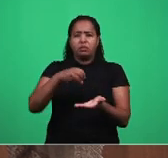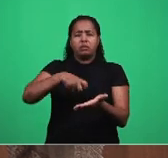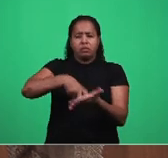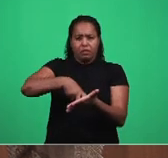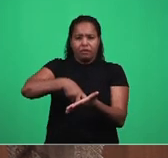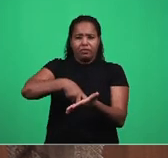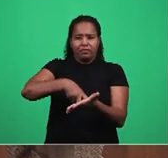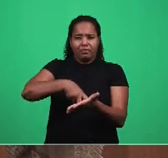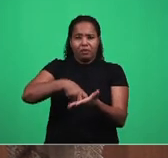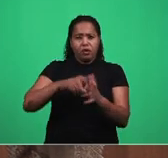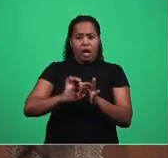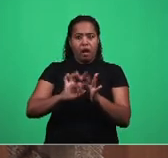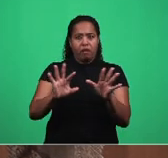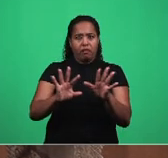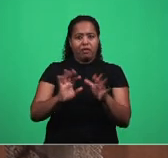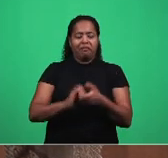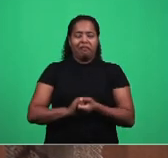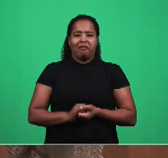vous êtes. Nous allons prier.